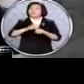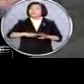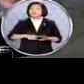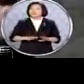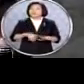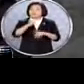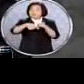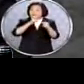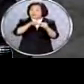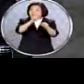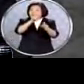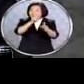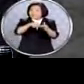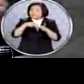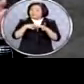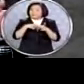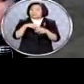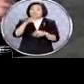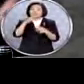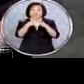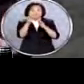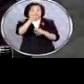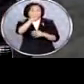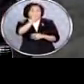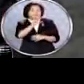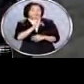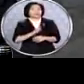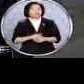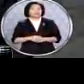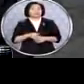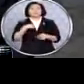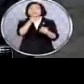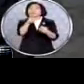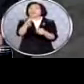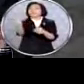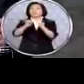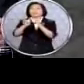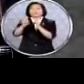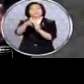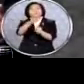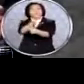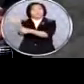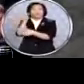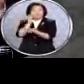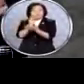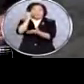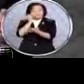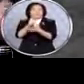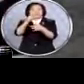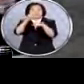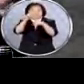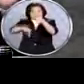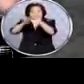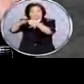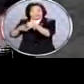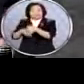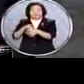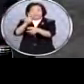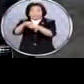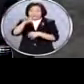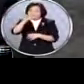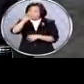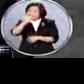谓2万美金，你去问问所有的我们的乡亲，每一个月每一个人有